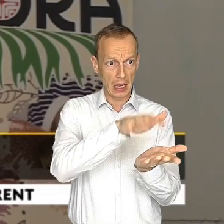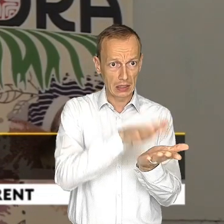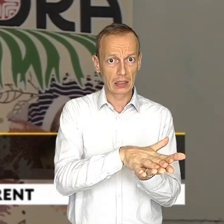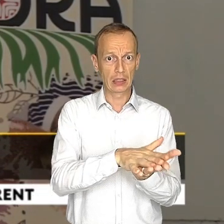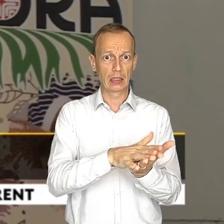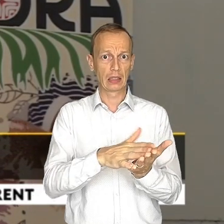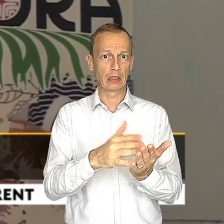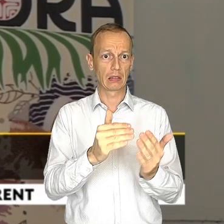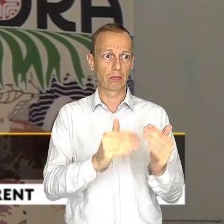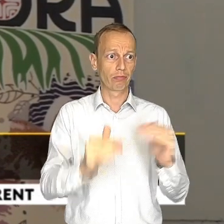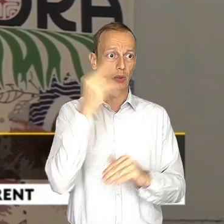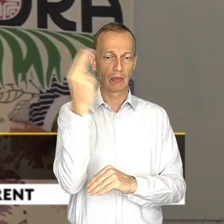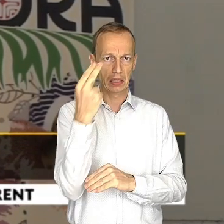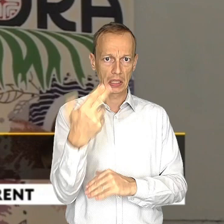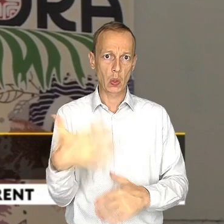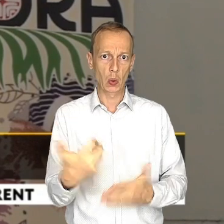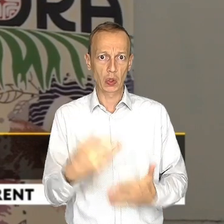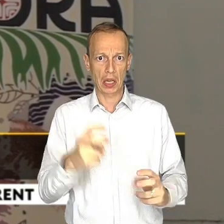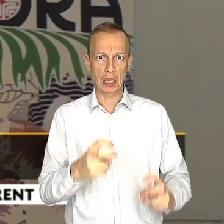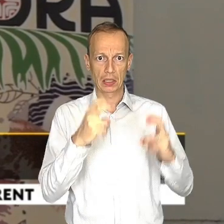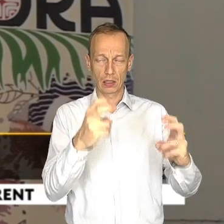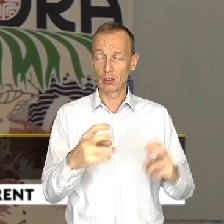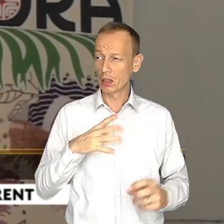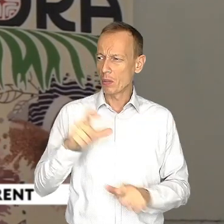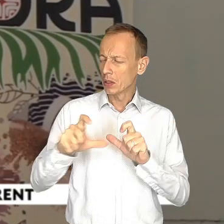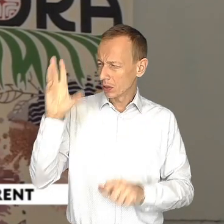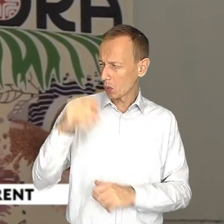établissement supérieur, oui. Est-ce qu'il y a des étudiants pauvres en Polynésie ?